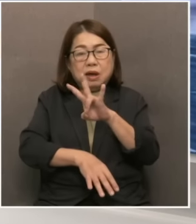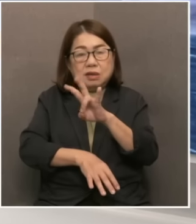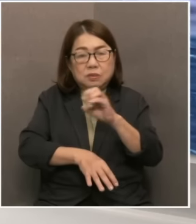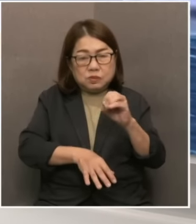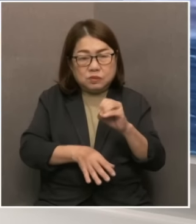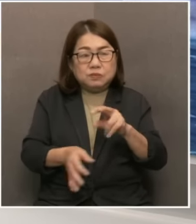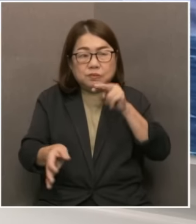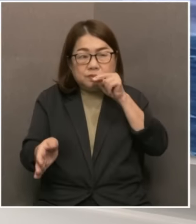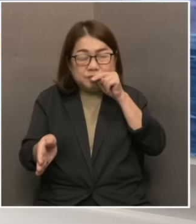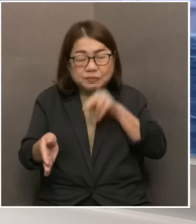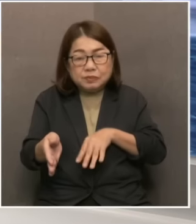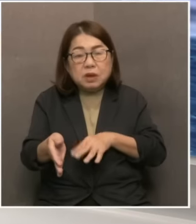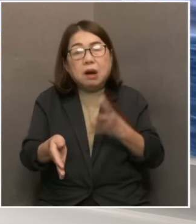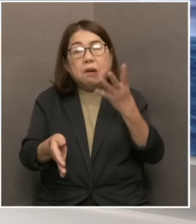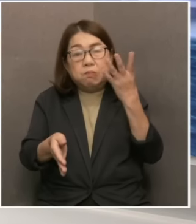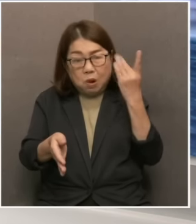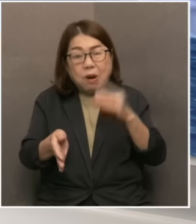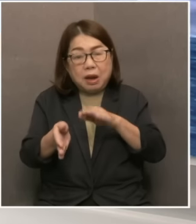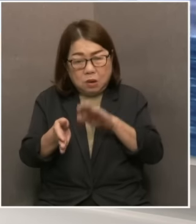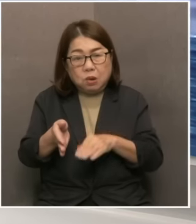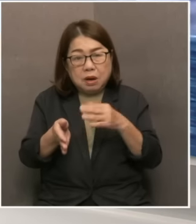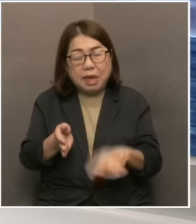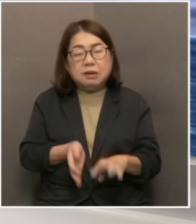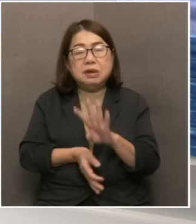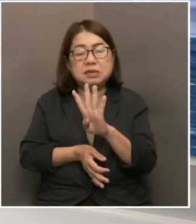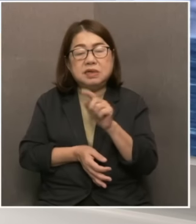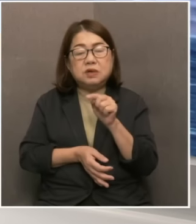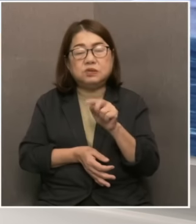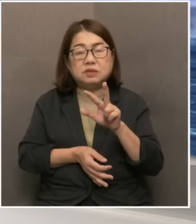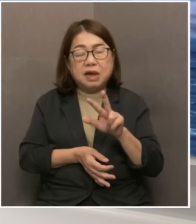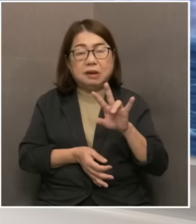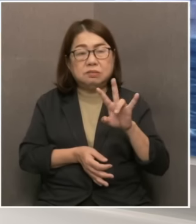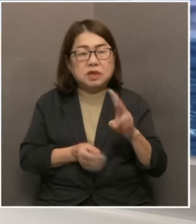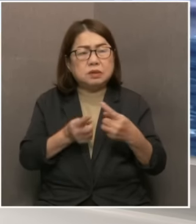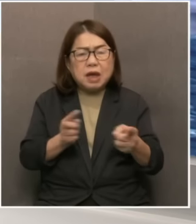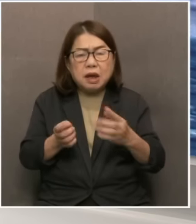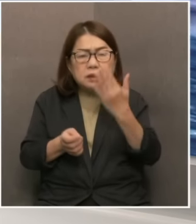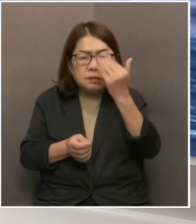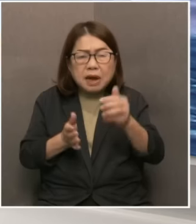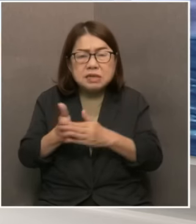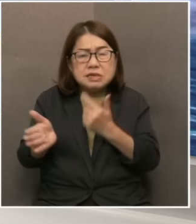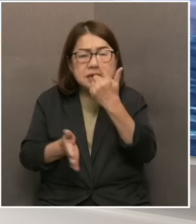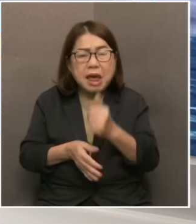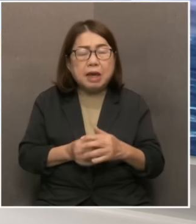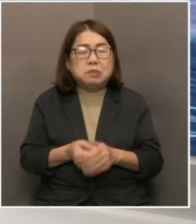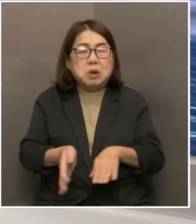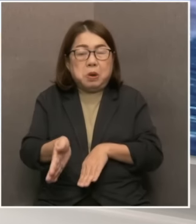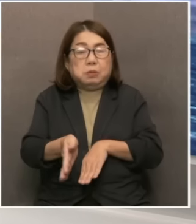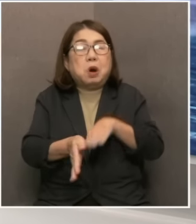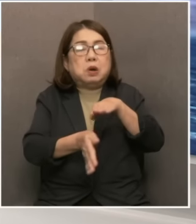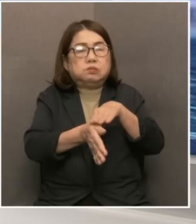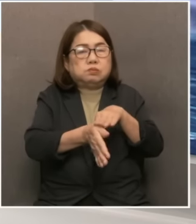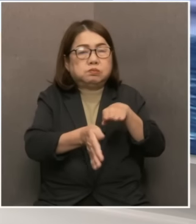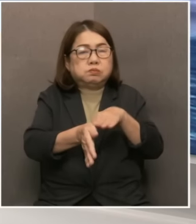น้ำอันนี้ลดจากเมื่อวานแล้วนะคะอยู่ที่4.37เมตแต่ที่เป็นสีแดงเพราะว่ายังสูงกว่าระดับตลิ่งนะคะระดับ